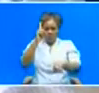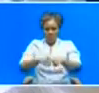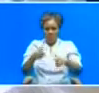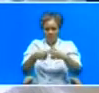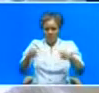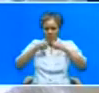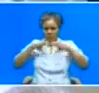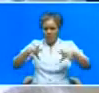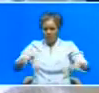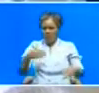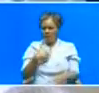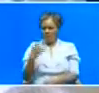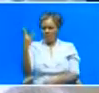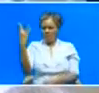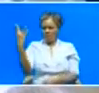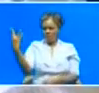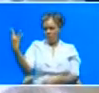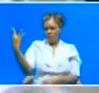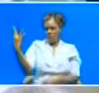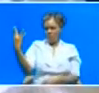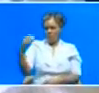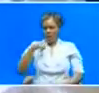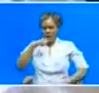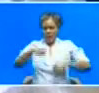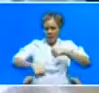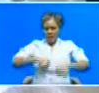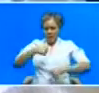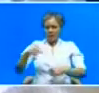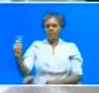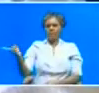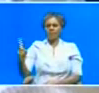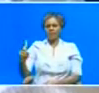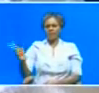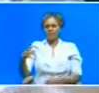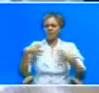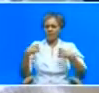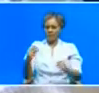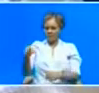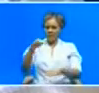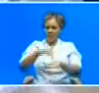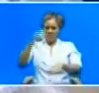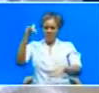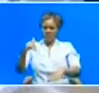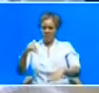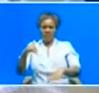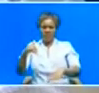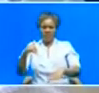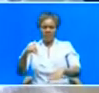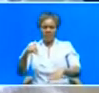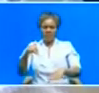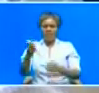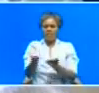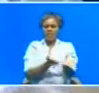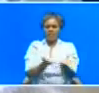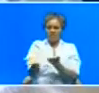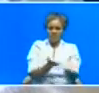had about 4 acting ministers in the Ministry of Health, and this one is affecting the discharge of